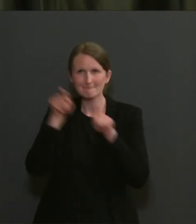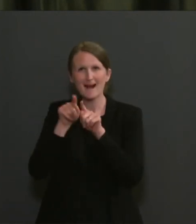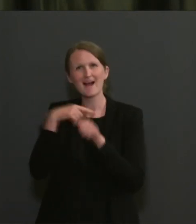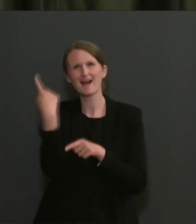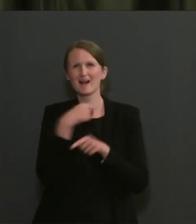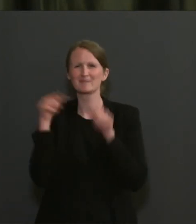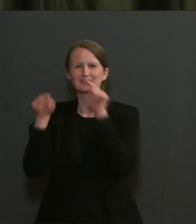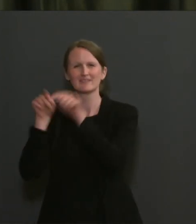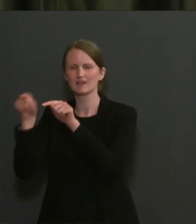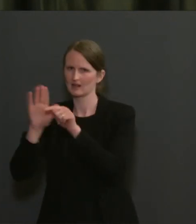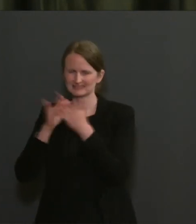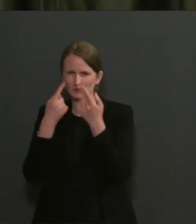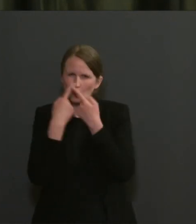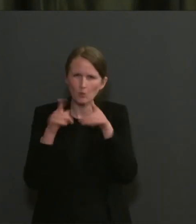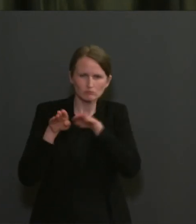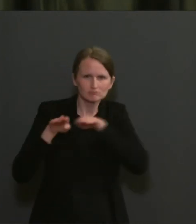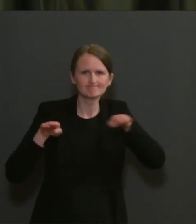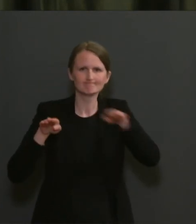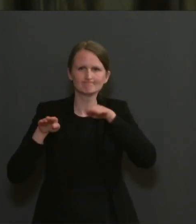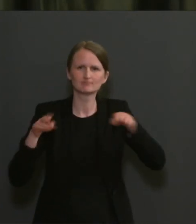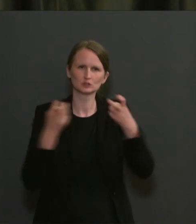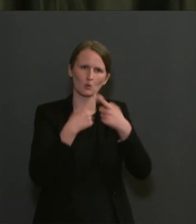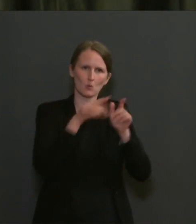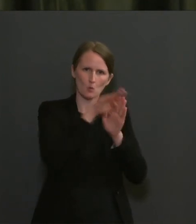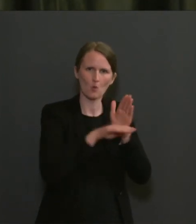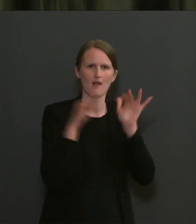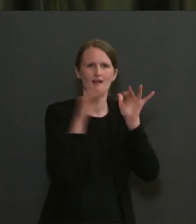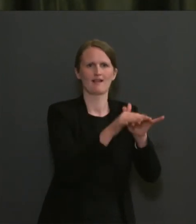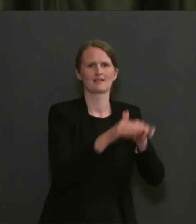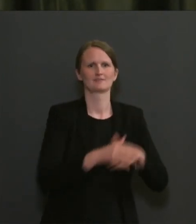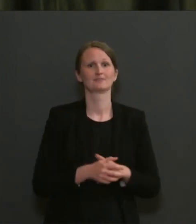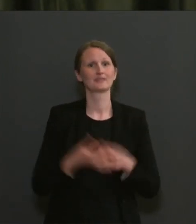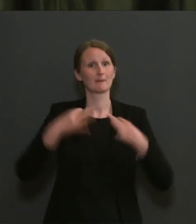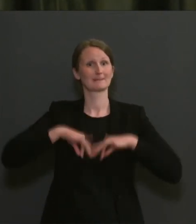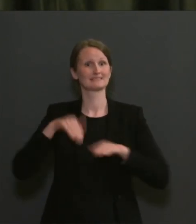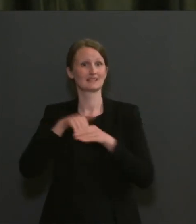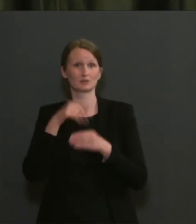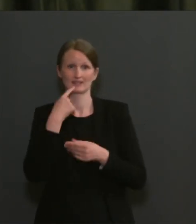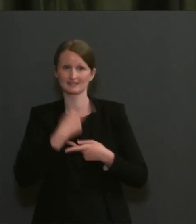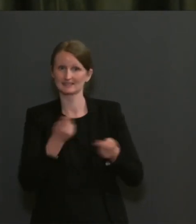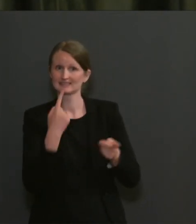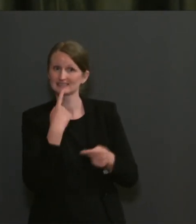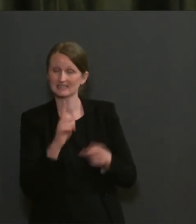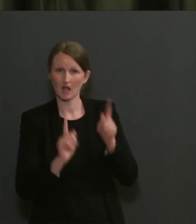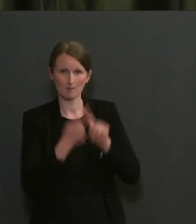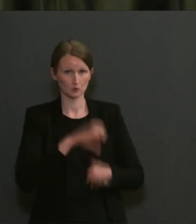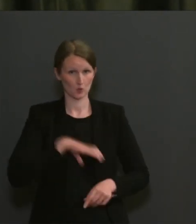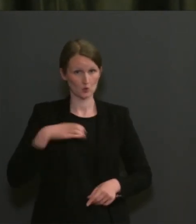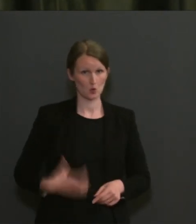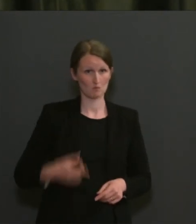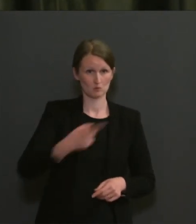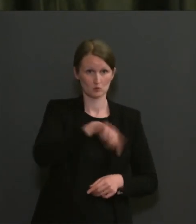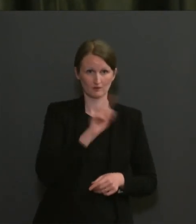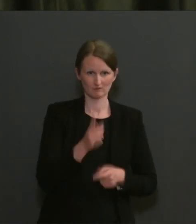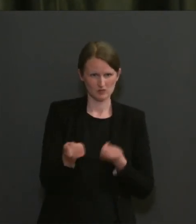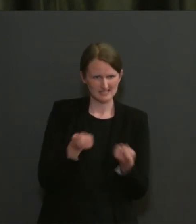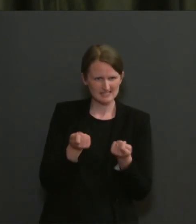aux autorités locales pour qu'elles veillent à gérer la situation, si c'était nécessaire, à ces endroits les plus fréquentés.